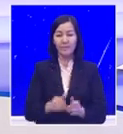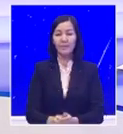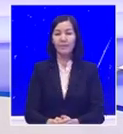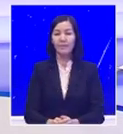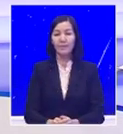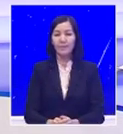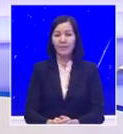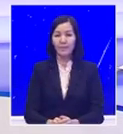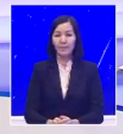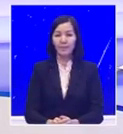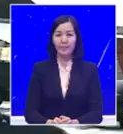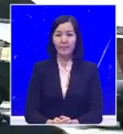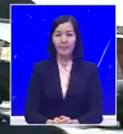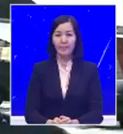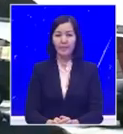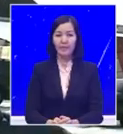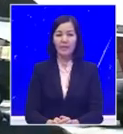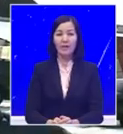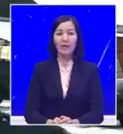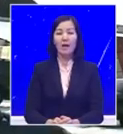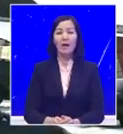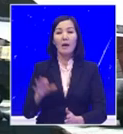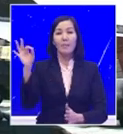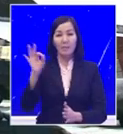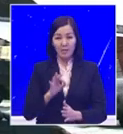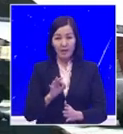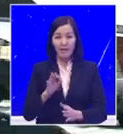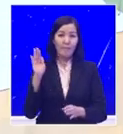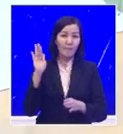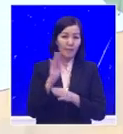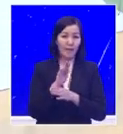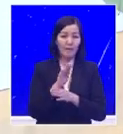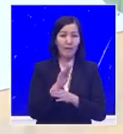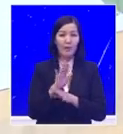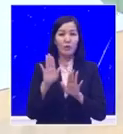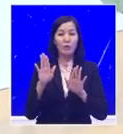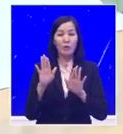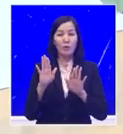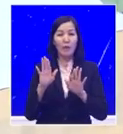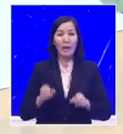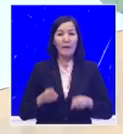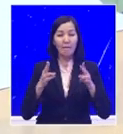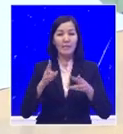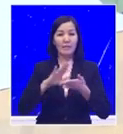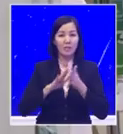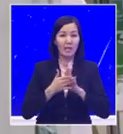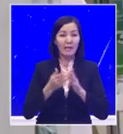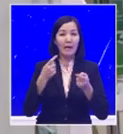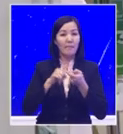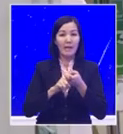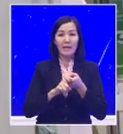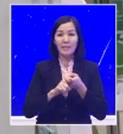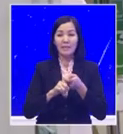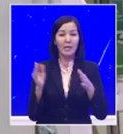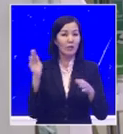бейне сюжетте. Айыппұл, өсімпұл, бұл берешек ақы түрлері төтенше жағдай кезеңінде еселенбейді. Дегенмен бұл